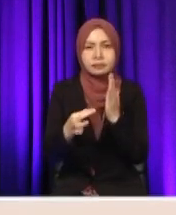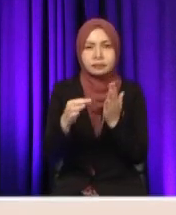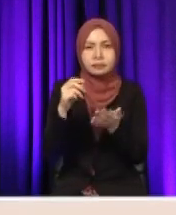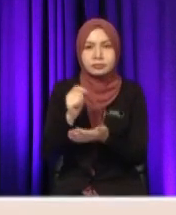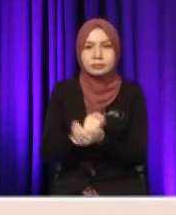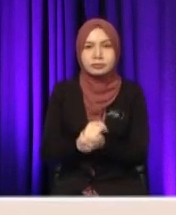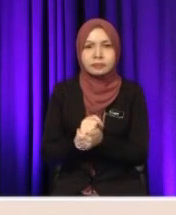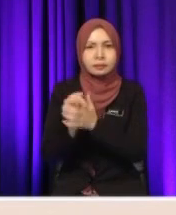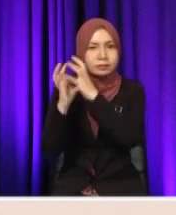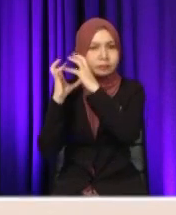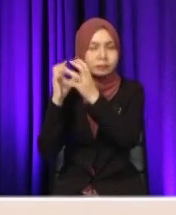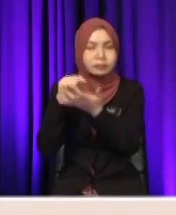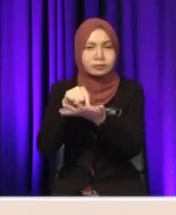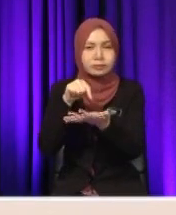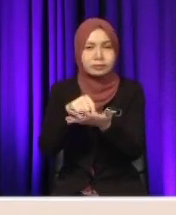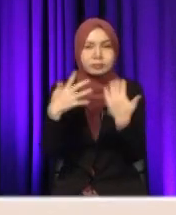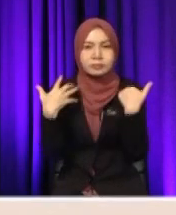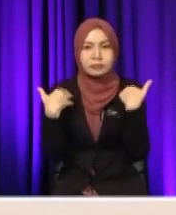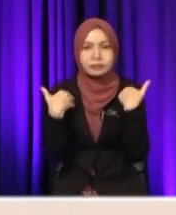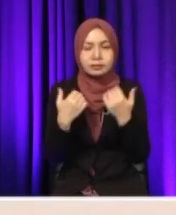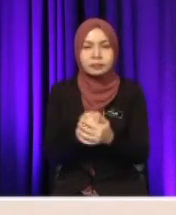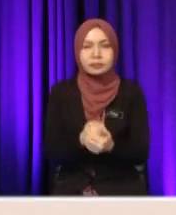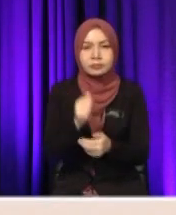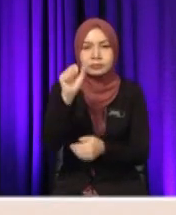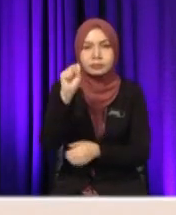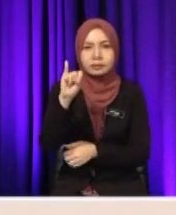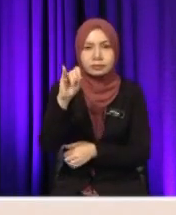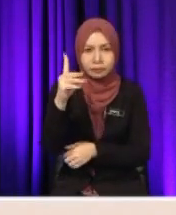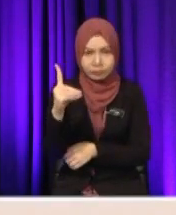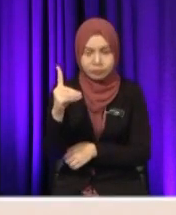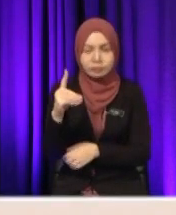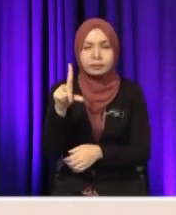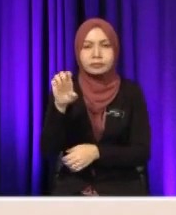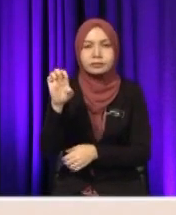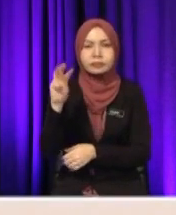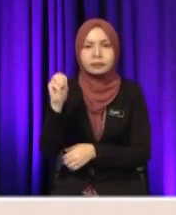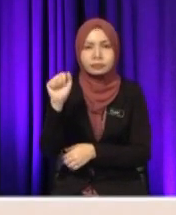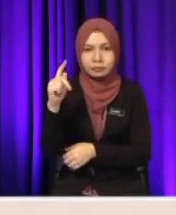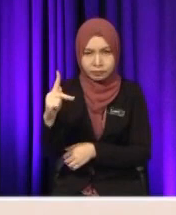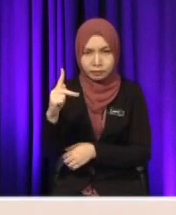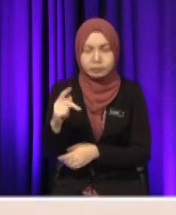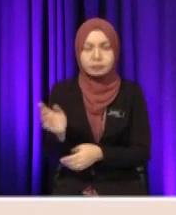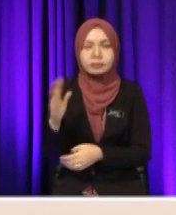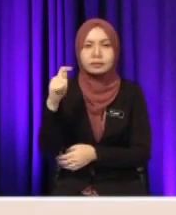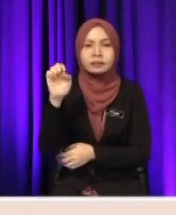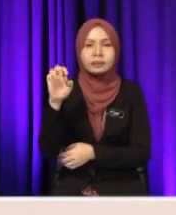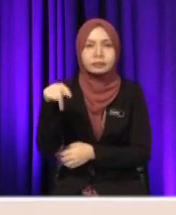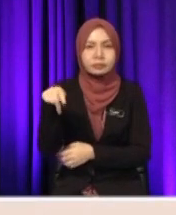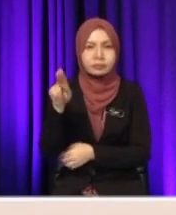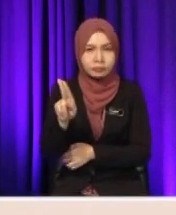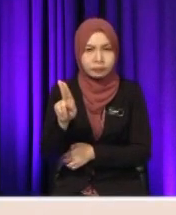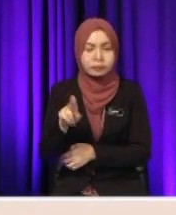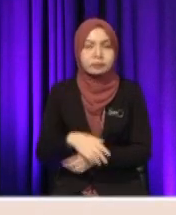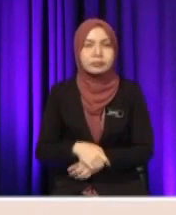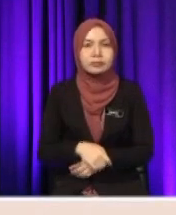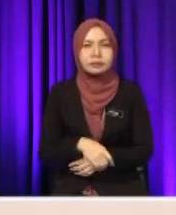daripada asid lemak tepu seperti asid palmitik, asid stearik serta asid lemak tak